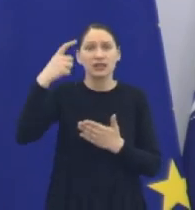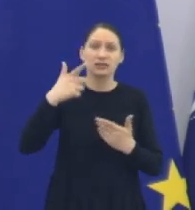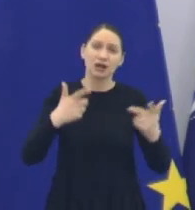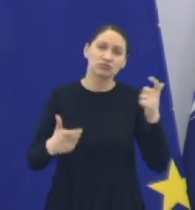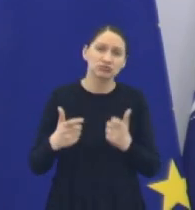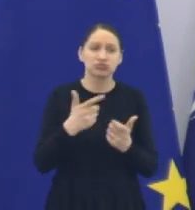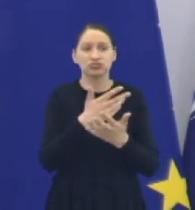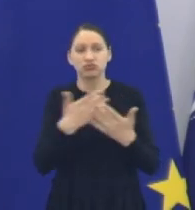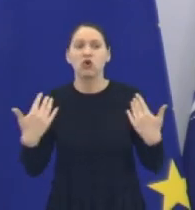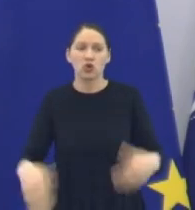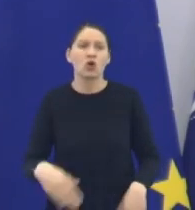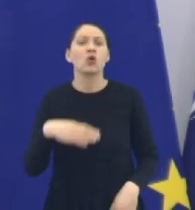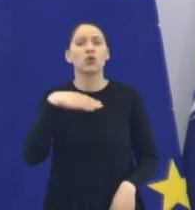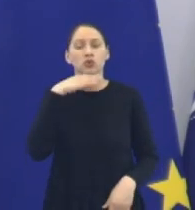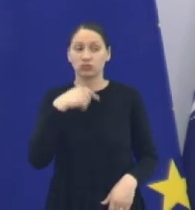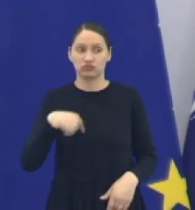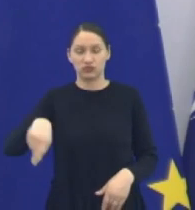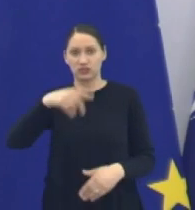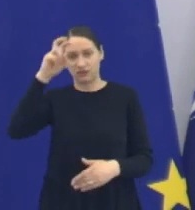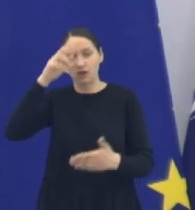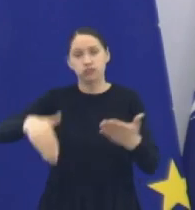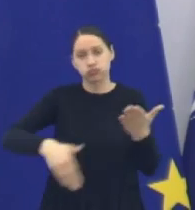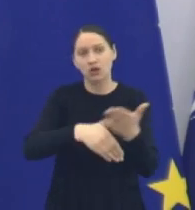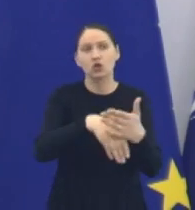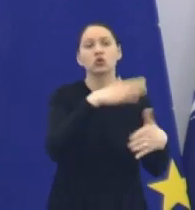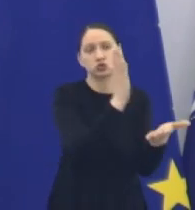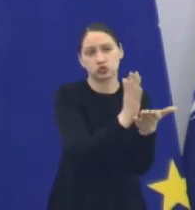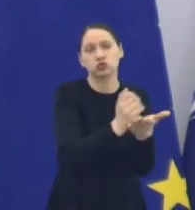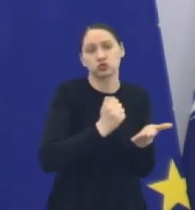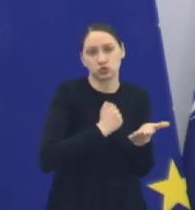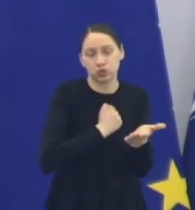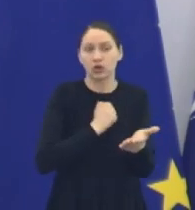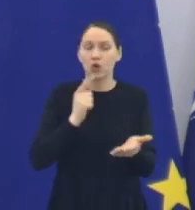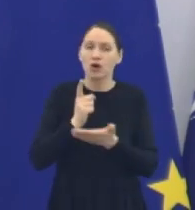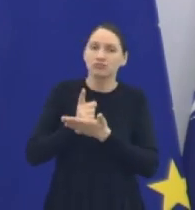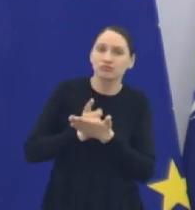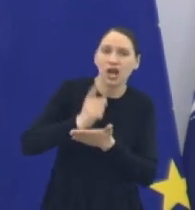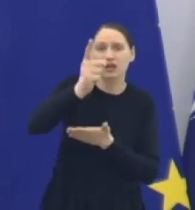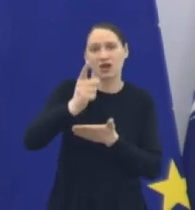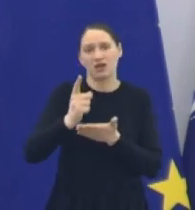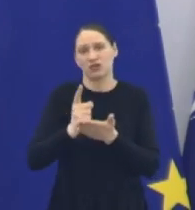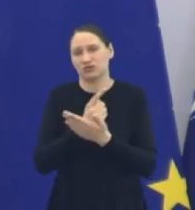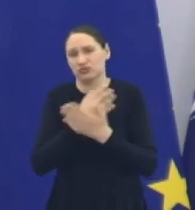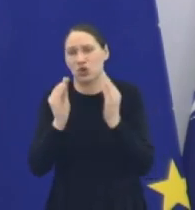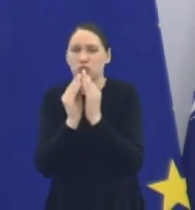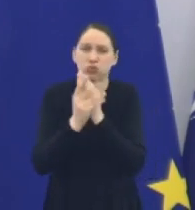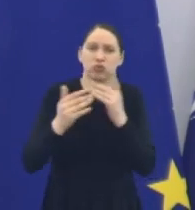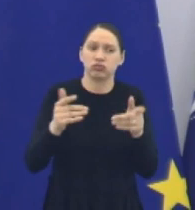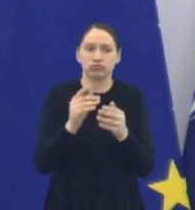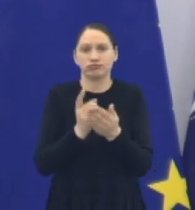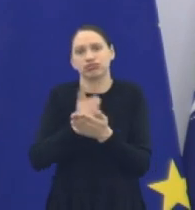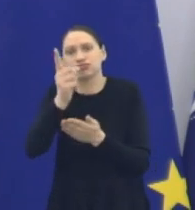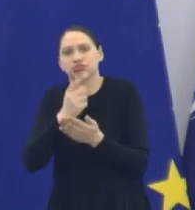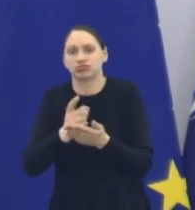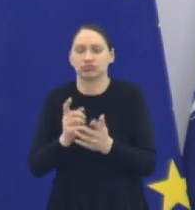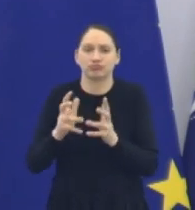pakankamai neblogai su mūsų pagalba apsirūpinusi. Tai aš manau, kad šią linkmę mes toliau ir judėsime ir